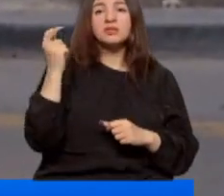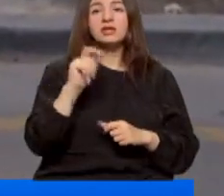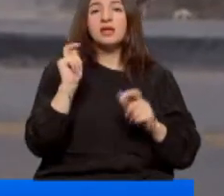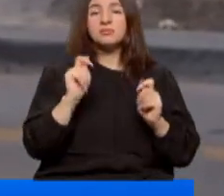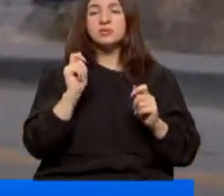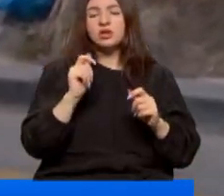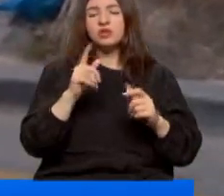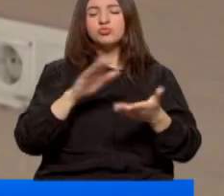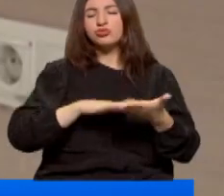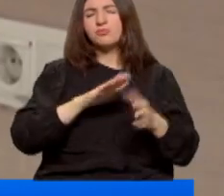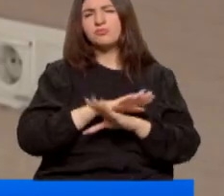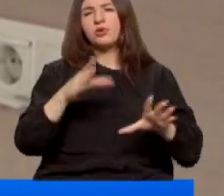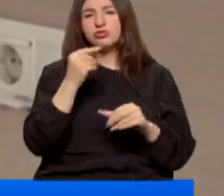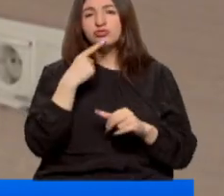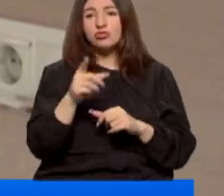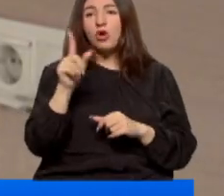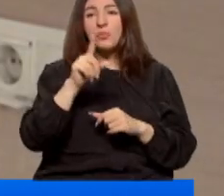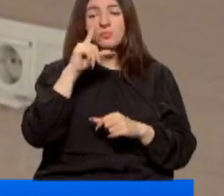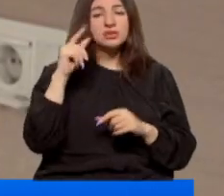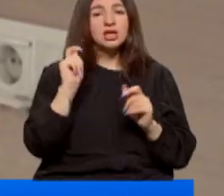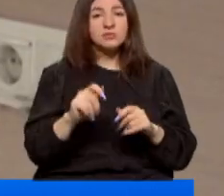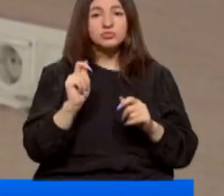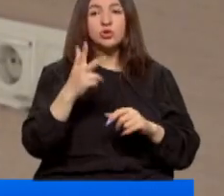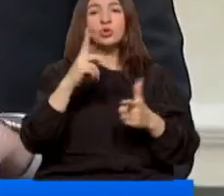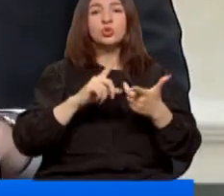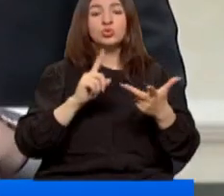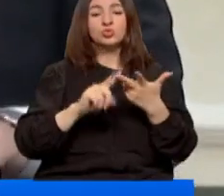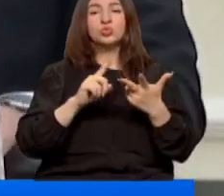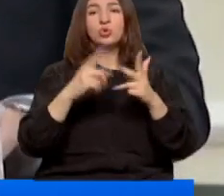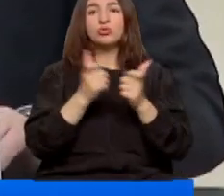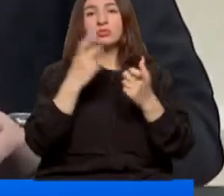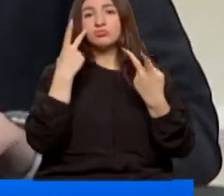ayında düzenlemenin biteceğini söylemişti. 10 Mayıs'ta yapılacak 3. toplantıda gözler.